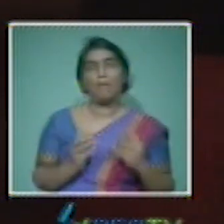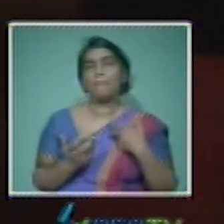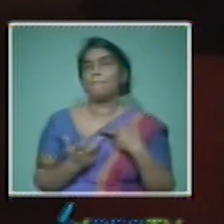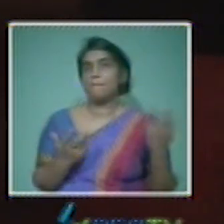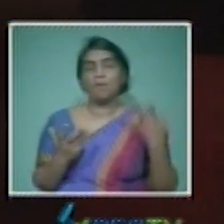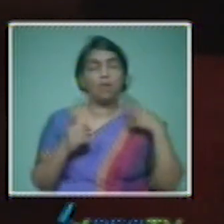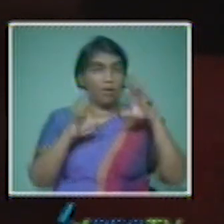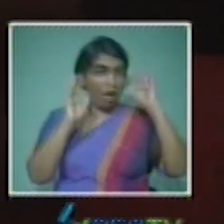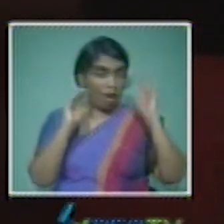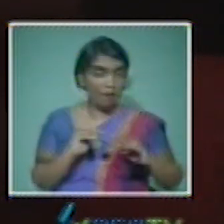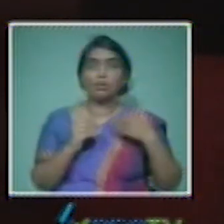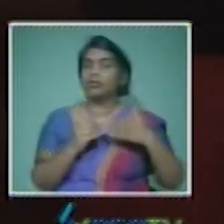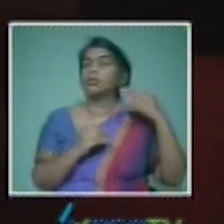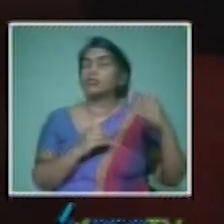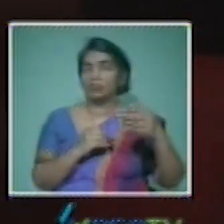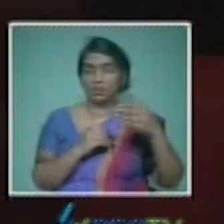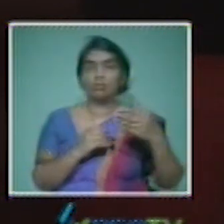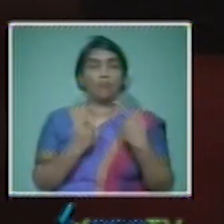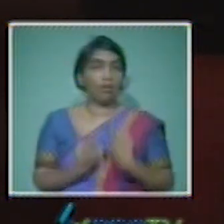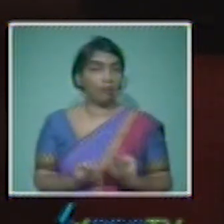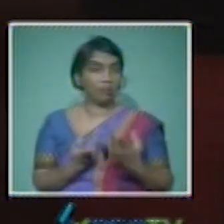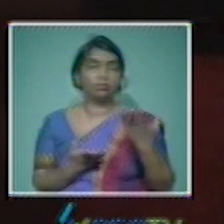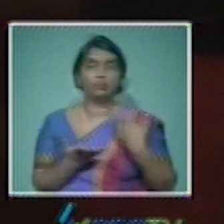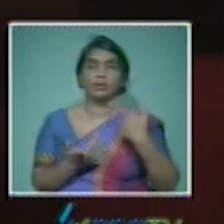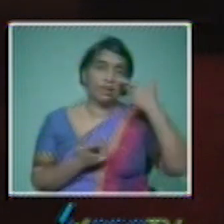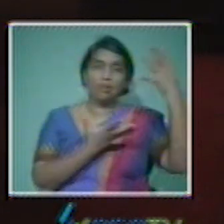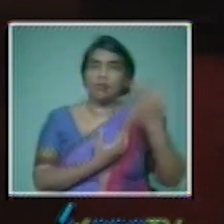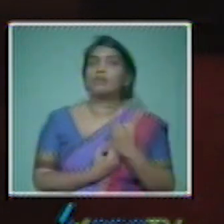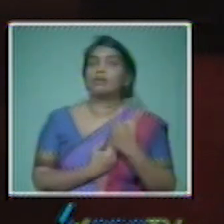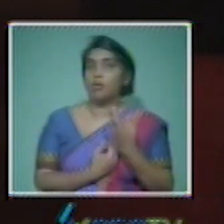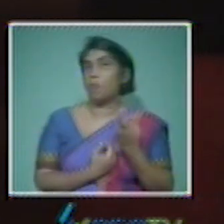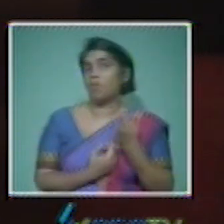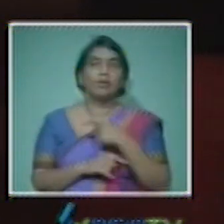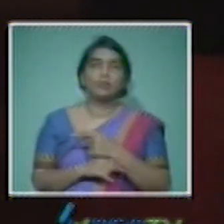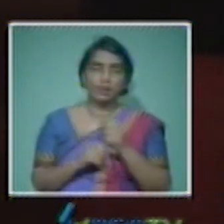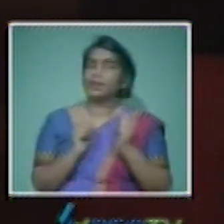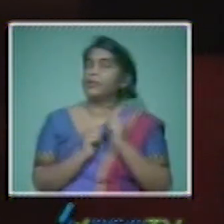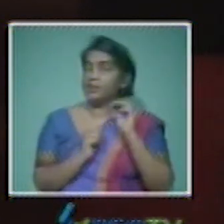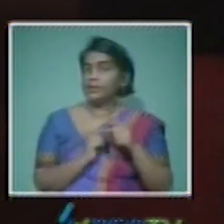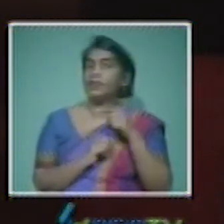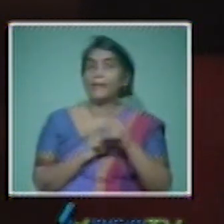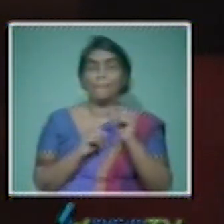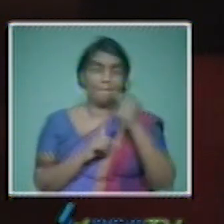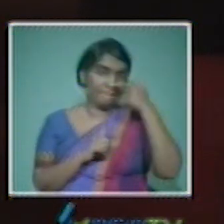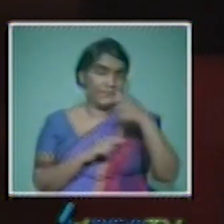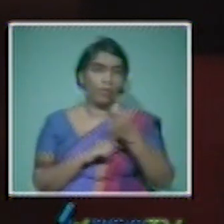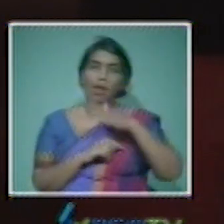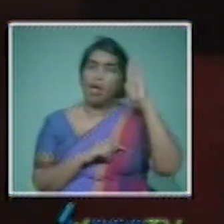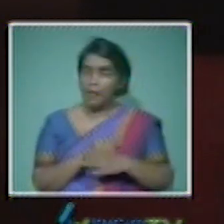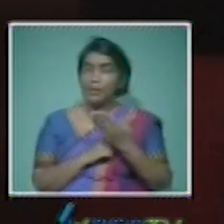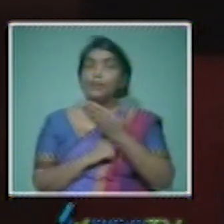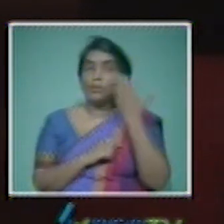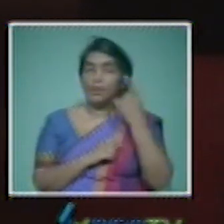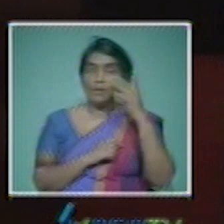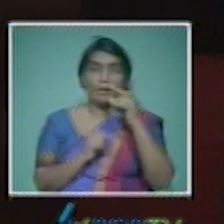මොකද අපිට එහෙම අඩු කරොත් එහෙම අපිට ඊළඟ අවශ්‍යතාවයන් වෙනුවෙන් අවශ්‍ය ඉන්ධන ටික ගන්න මුදල් ටික නැති නිසා එතකොට අපි පෙට්‍රල් වල මිල අඩු කරන්න පුළුවන්